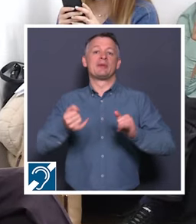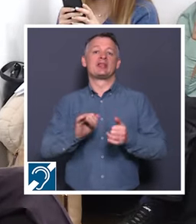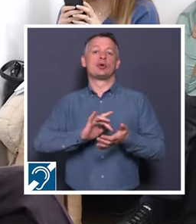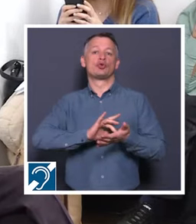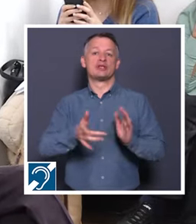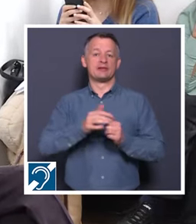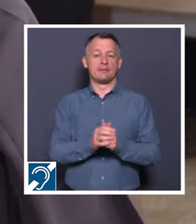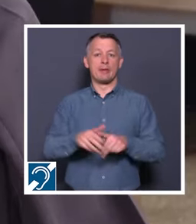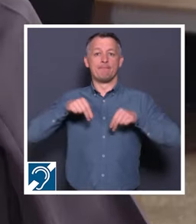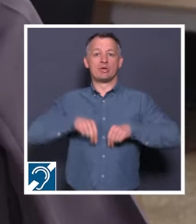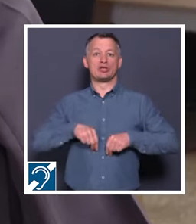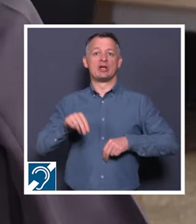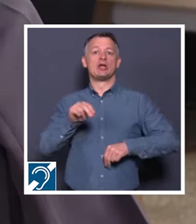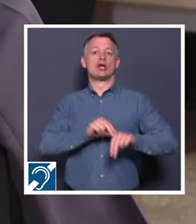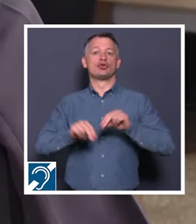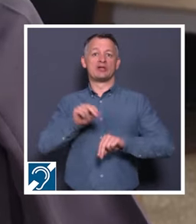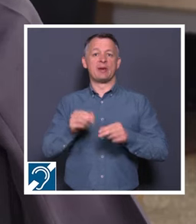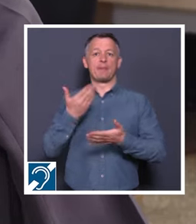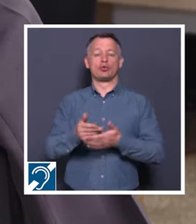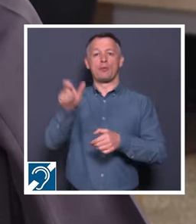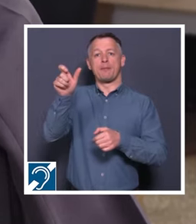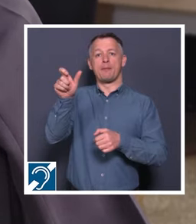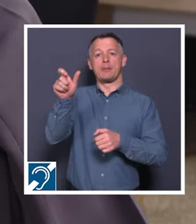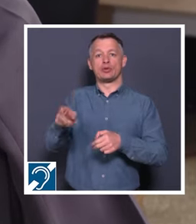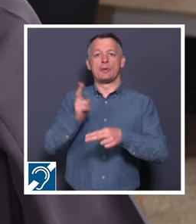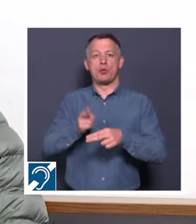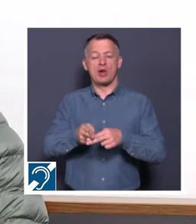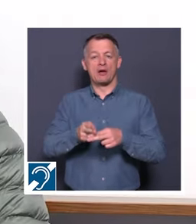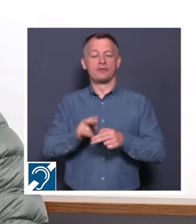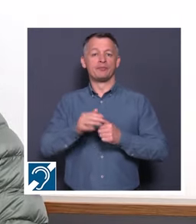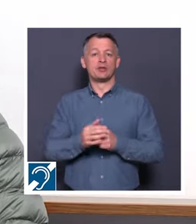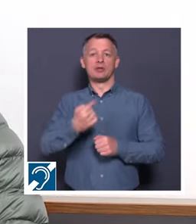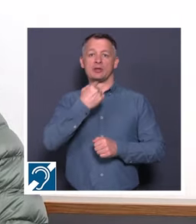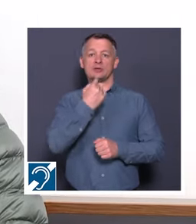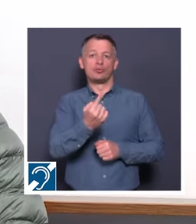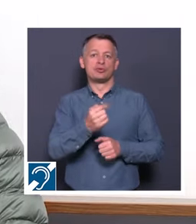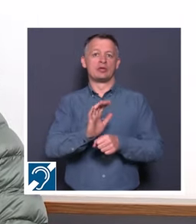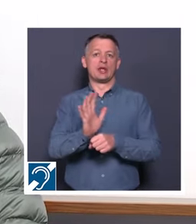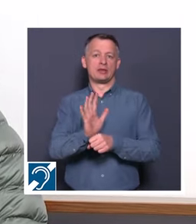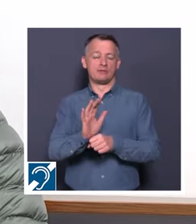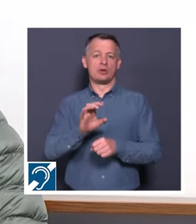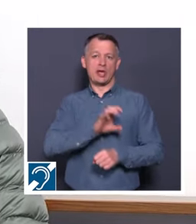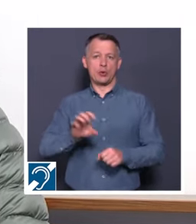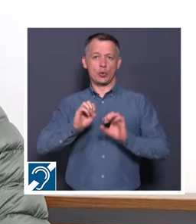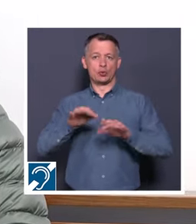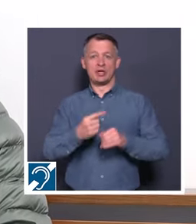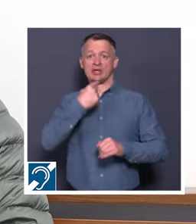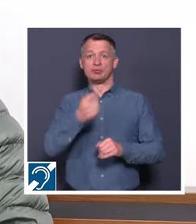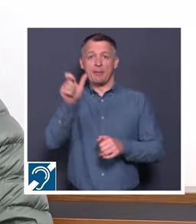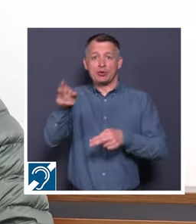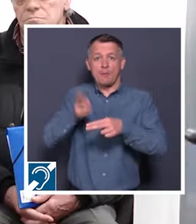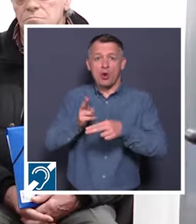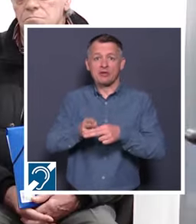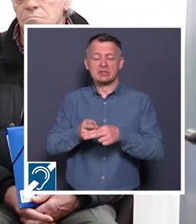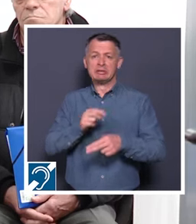Președintele Coaliției Organizațiilor Pacienților cu Afecțiuni Cronice a declarat la Vocile Care Contează că pacienții sunt grav